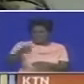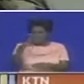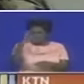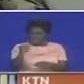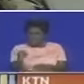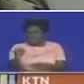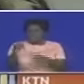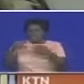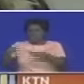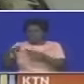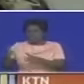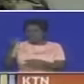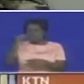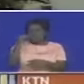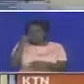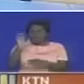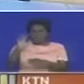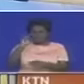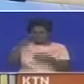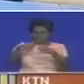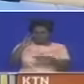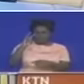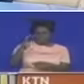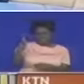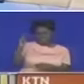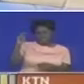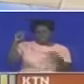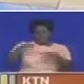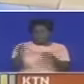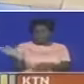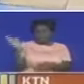kupoteza makao. Mtazamaji unaendelea kutazama taarifa za KTN Leo,